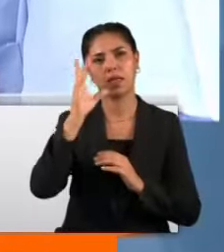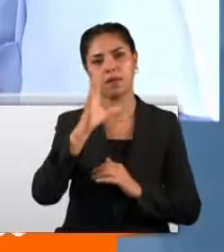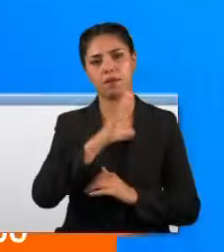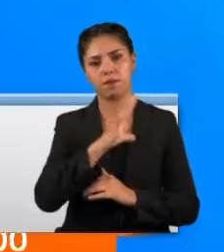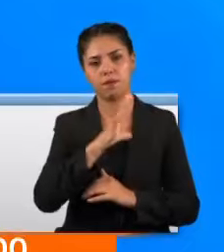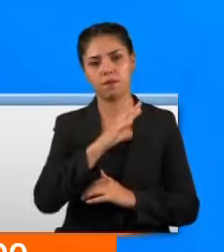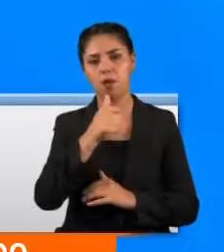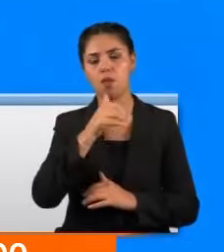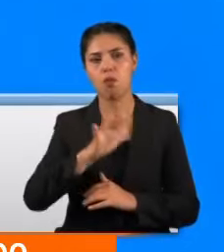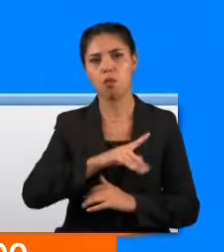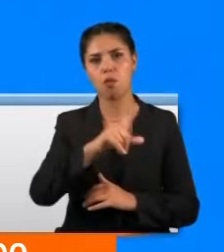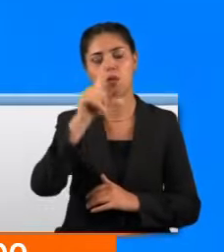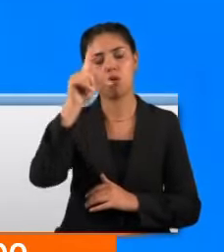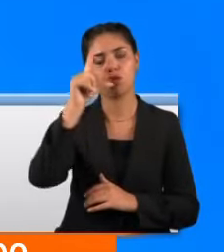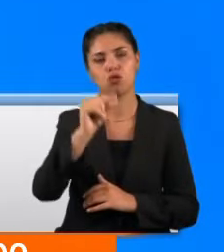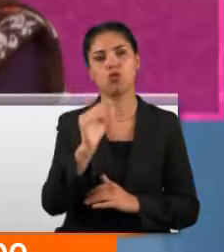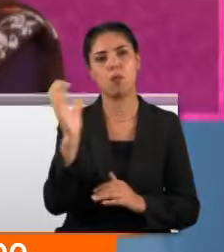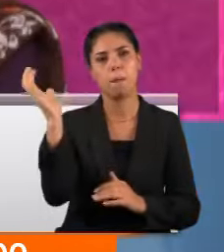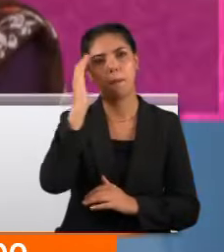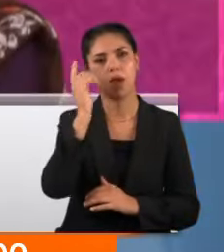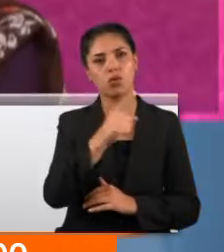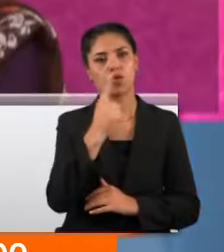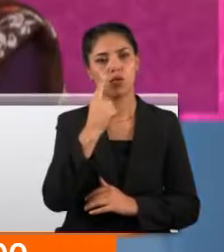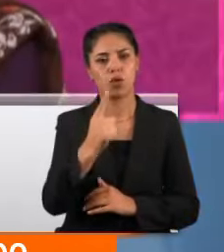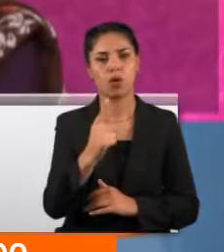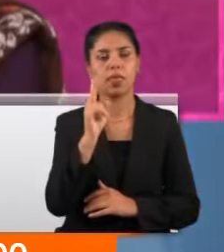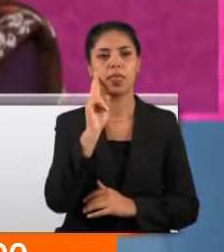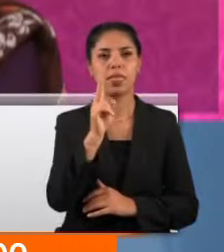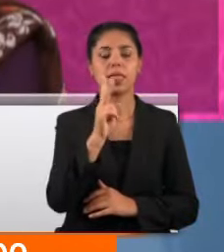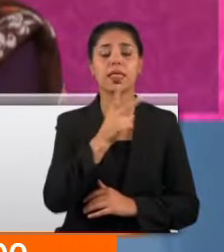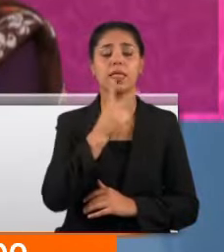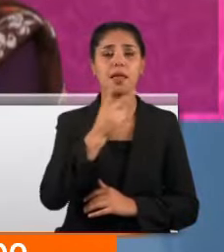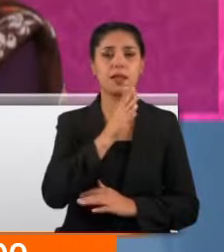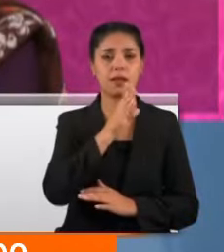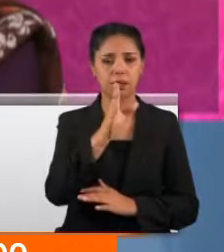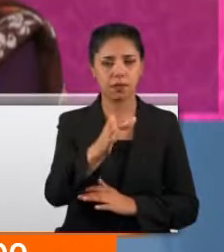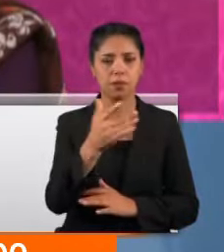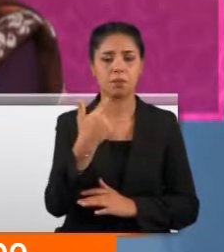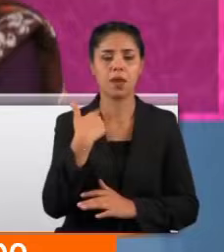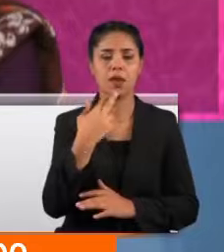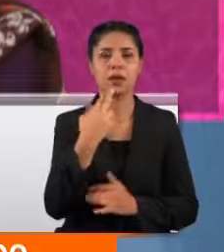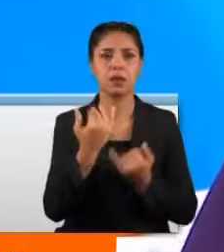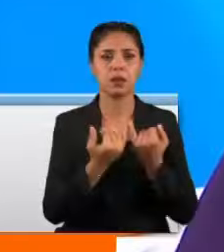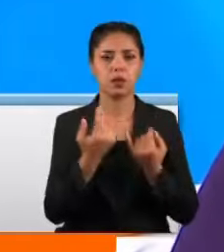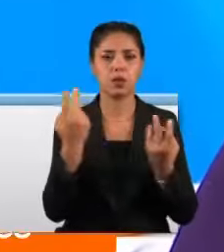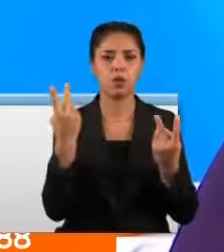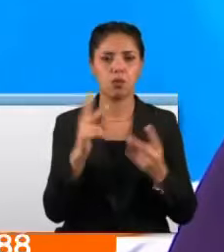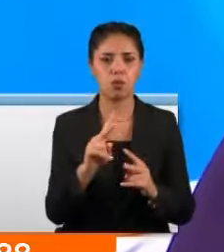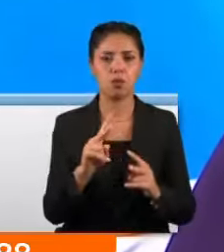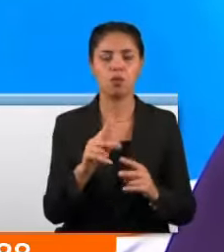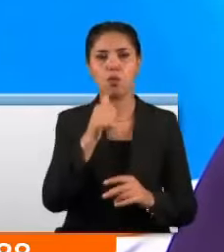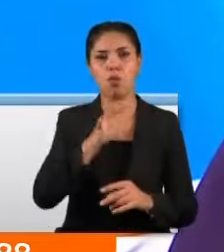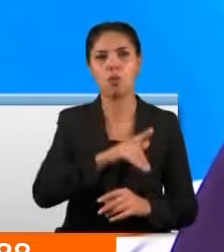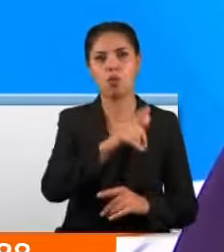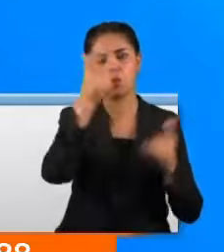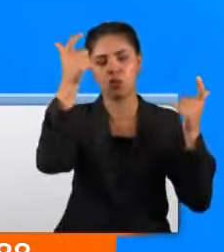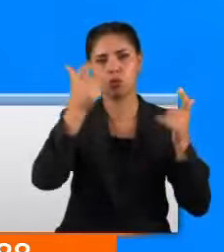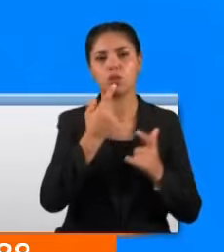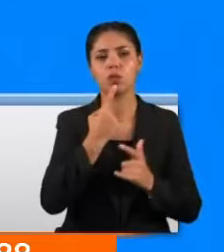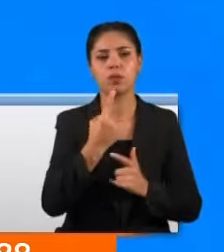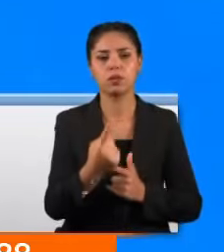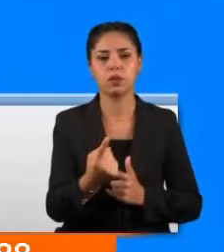başındaysa oğlu Aydın Musaoğlu vardı. Teyzen gitmiş, ben kız kardeşimin ölümünden oğlunun sorumlusu.